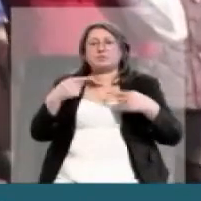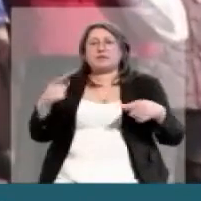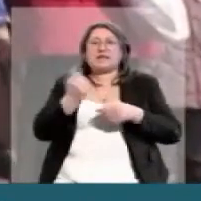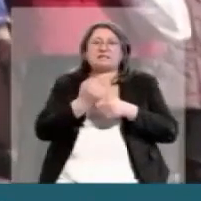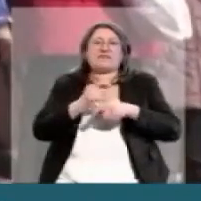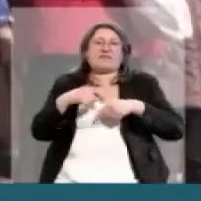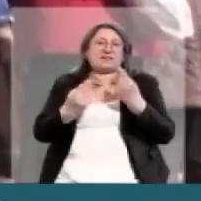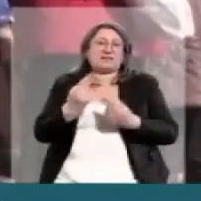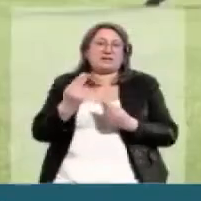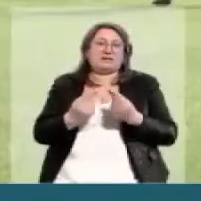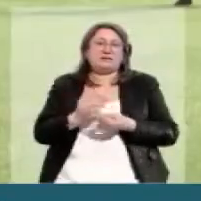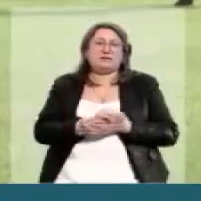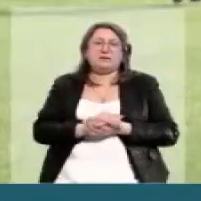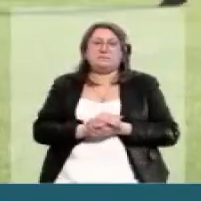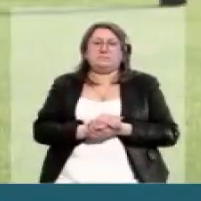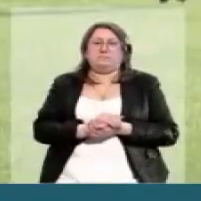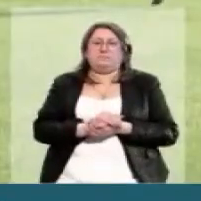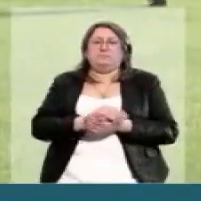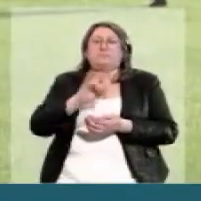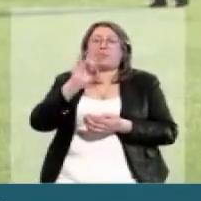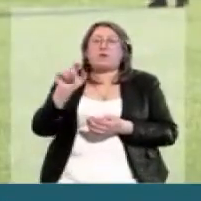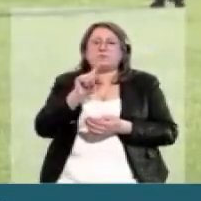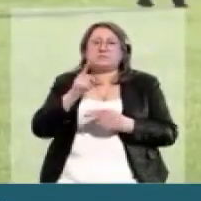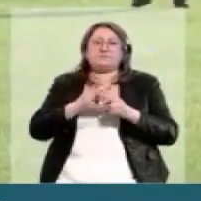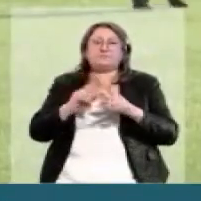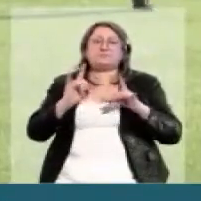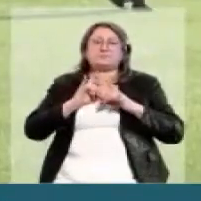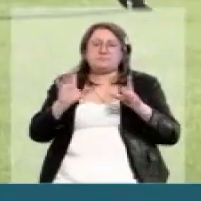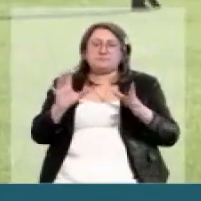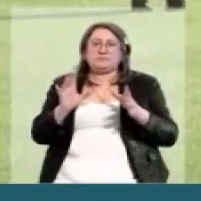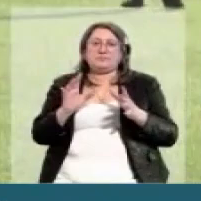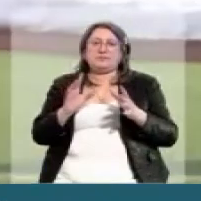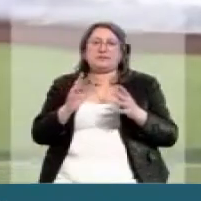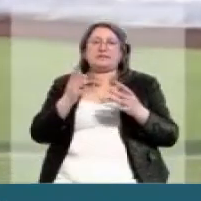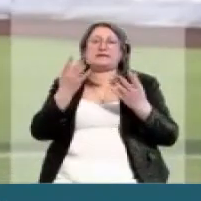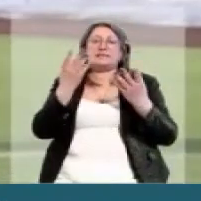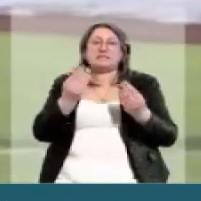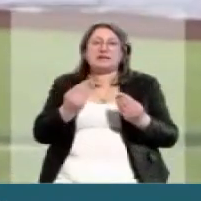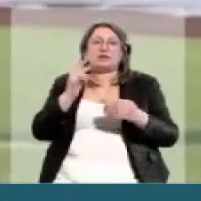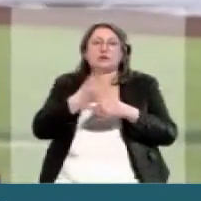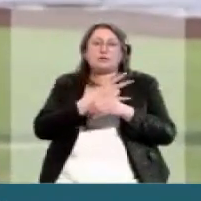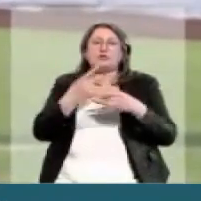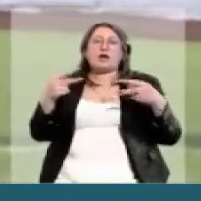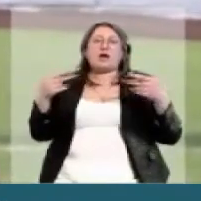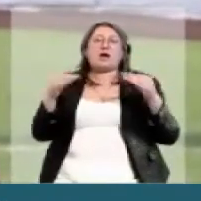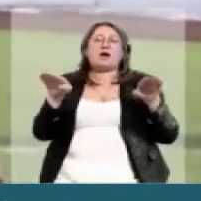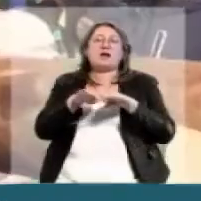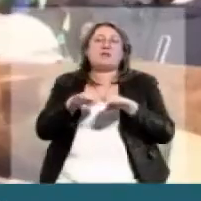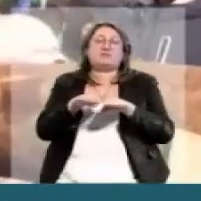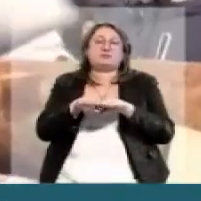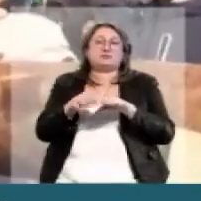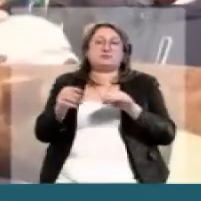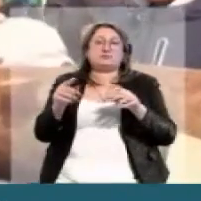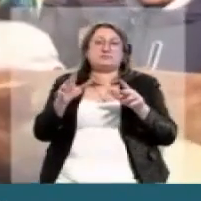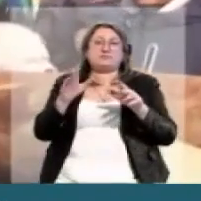түннің теңелетін шағында жер ана оянып тіршілік жанданатын кезде қазақ халқы ұлыстың ұлы күнін бір ай тойлаған. Сондықтан